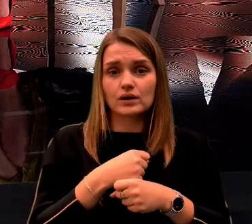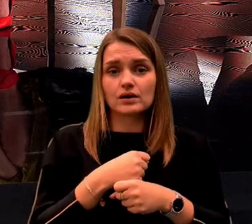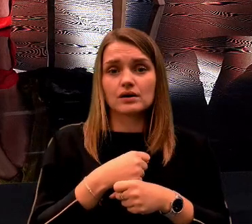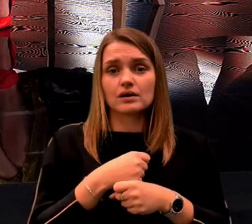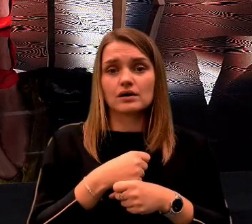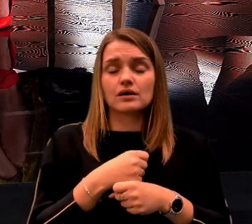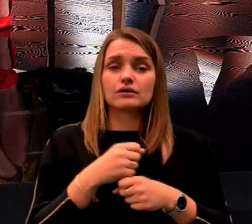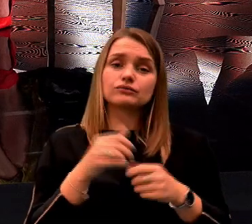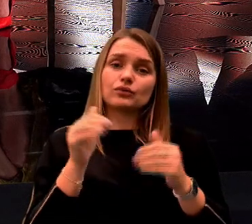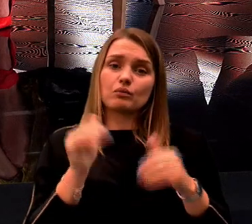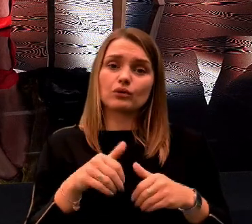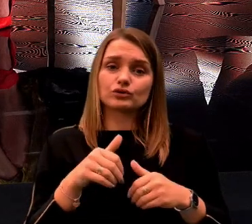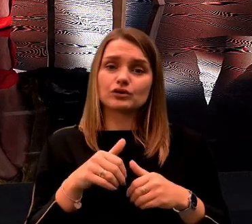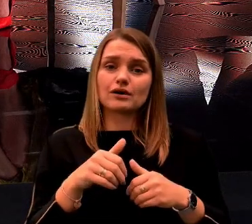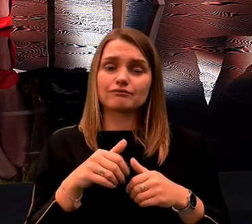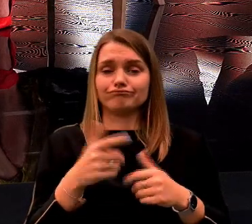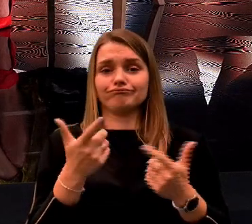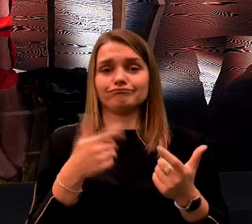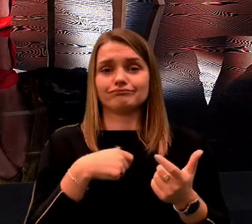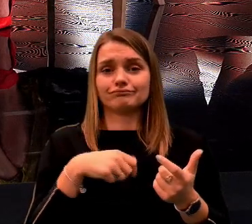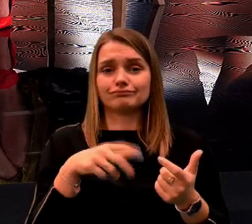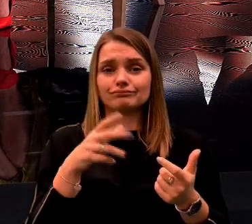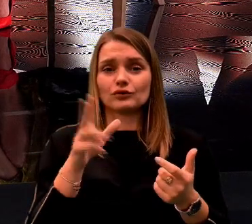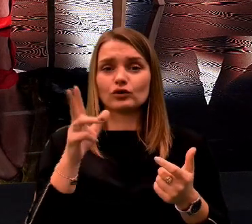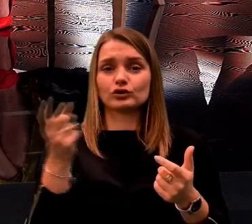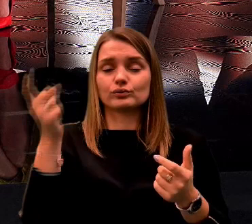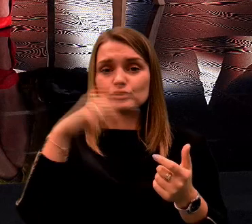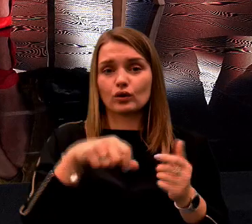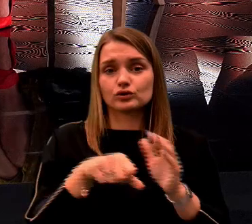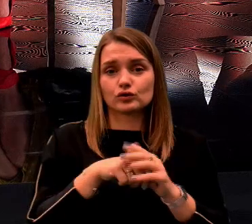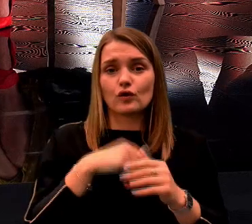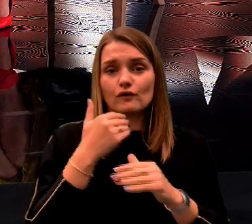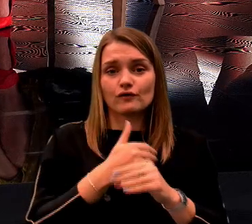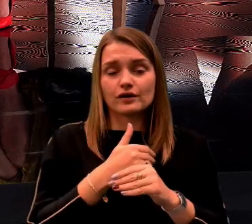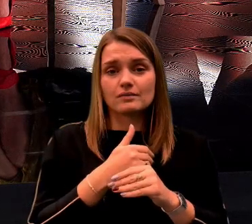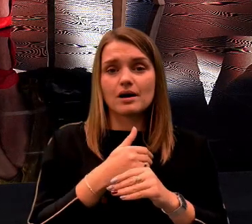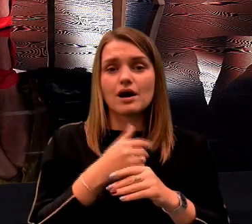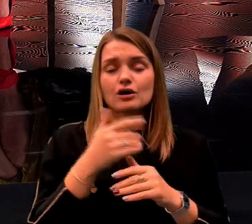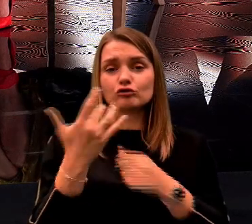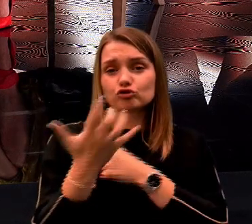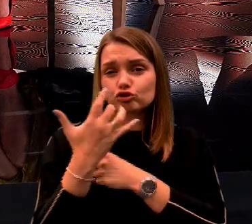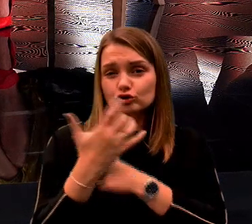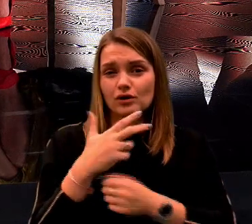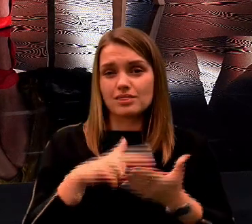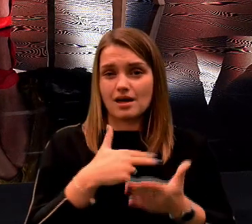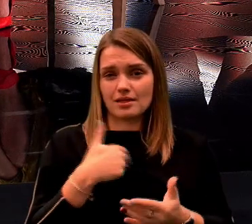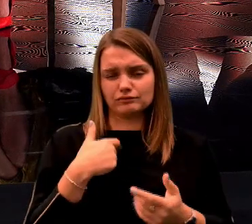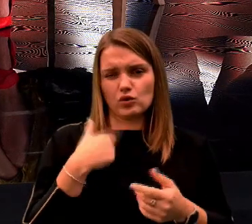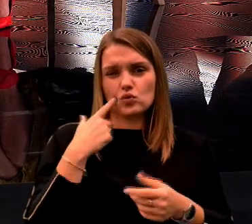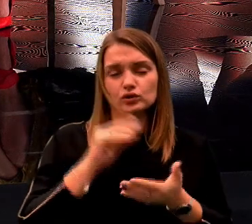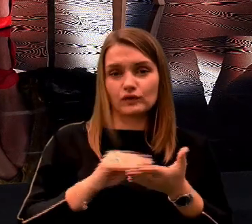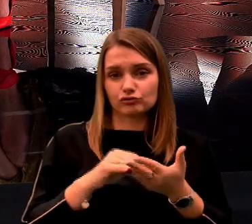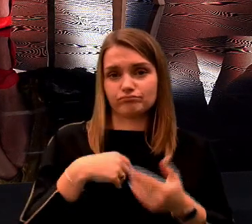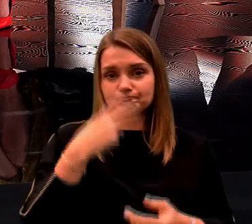można zapożyczyć sobie z innej firmy, jeżeli ktoś przychodzi do danej firmy, dać mu właśnie ten szybszy awans bez tego doświadczenia